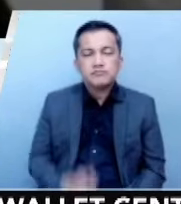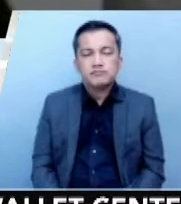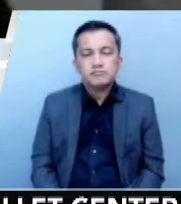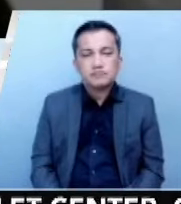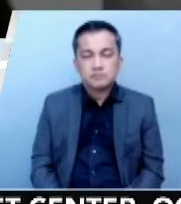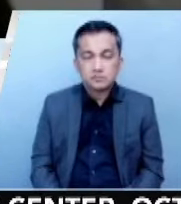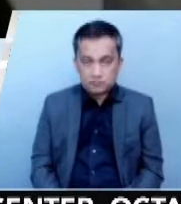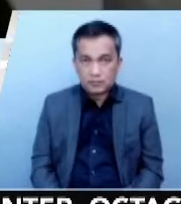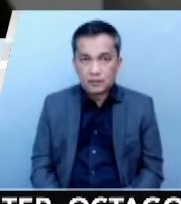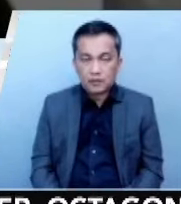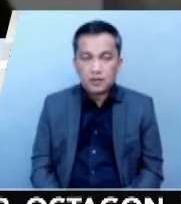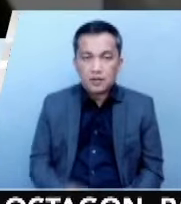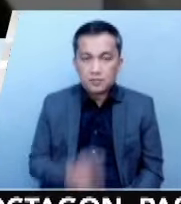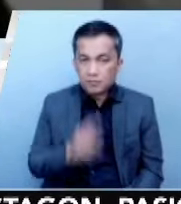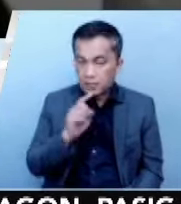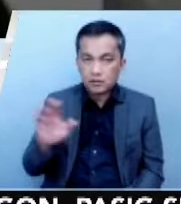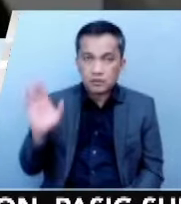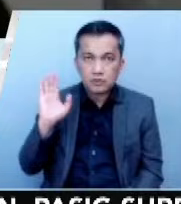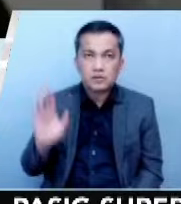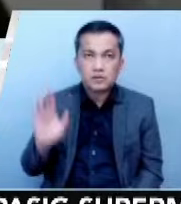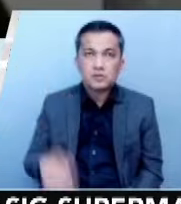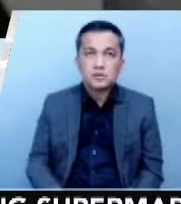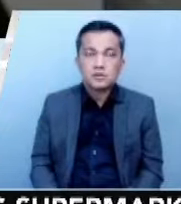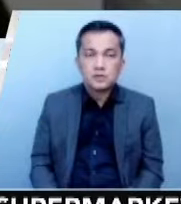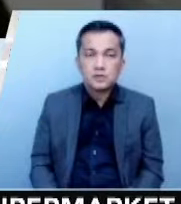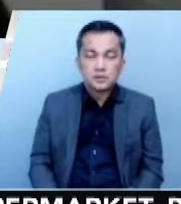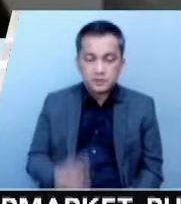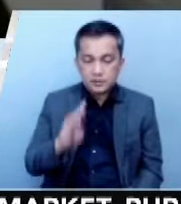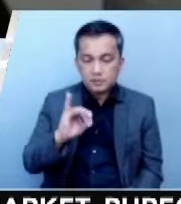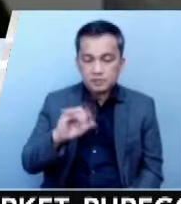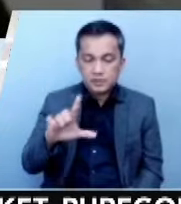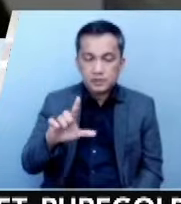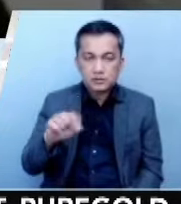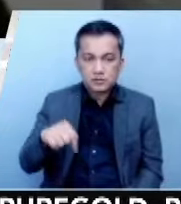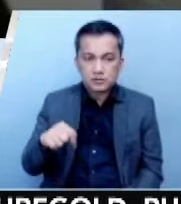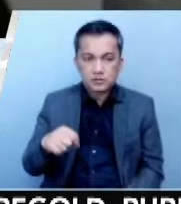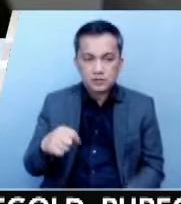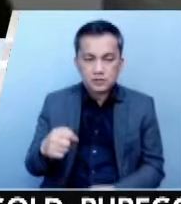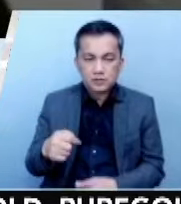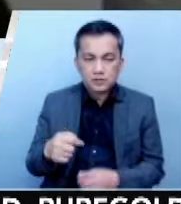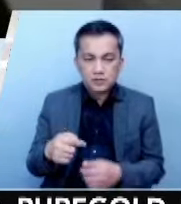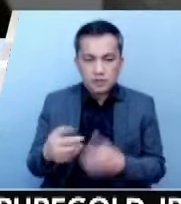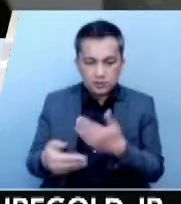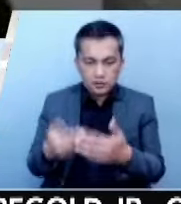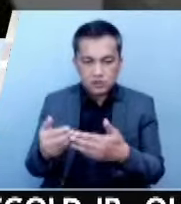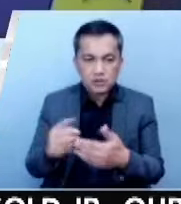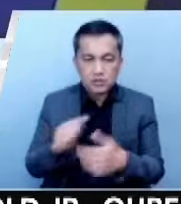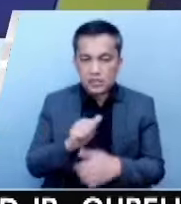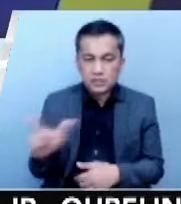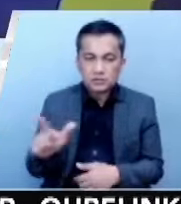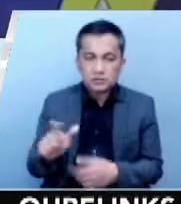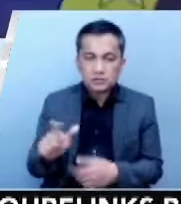pangako po pag piyansa ko po rito, ayusin ko po lahat to para po magbagong buhay po.